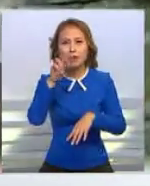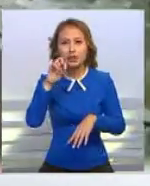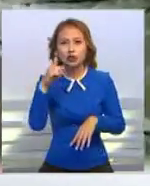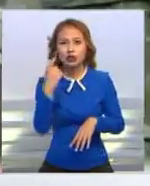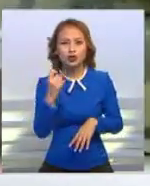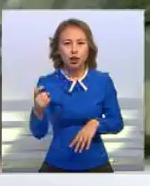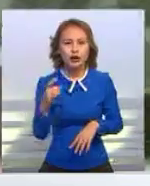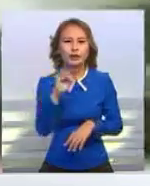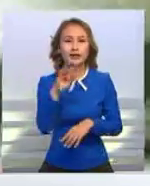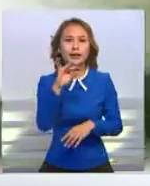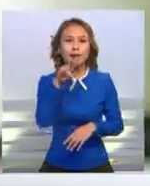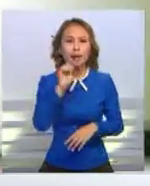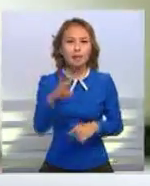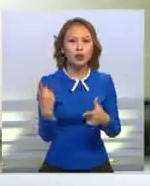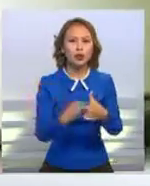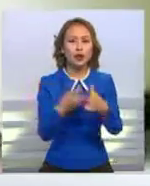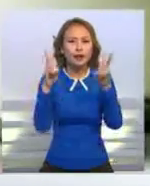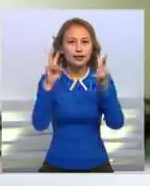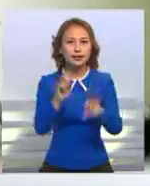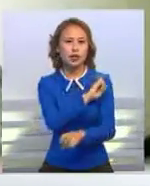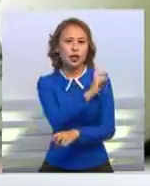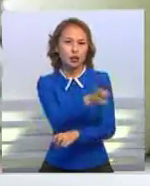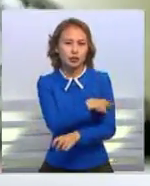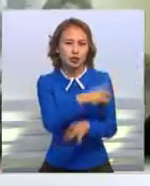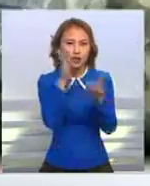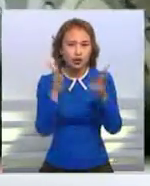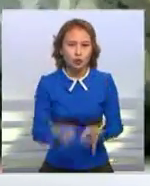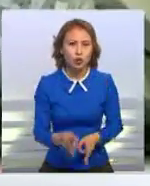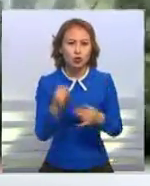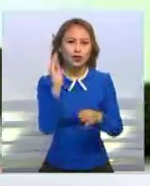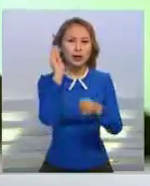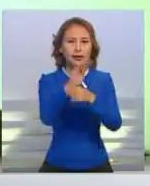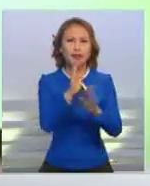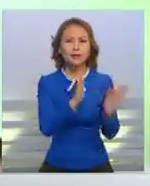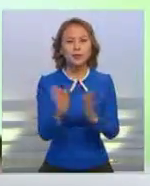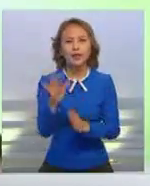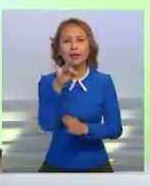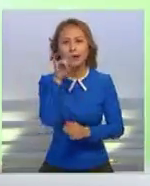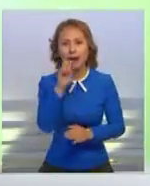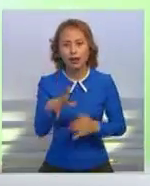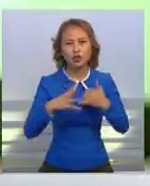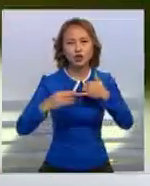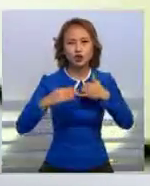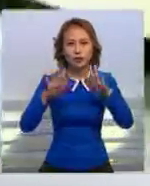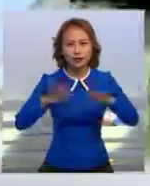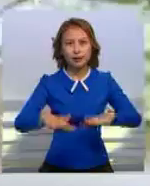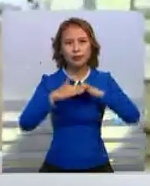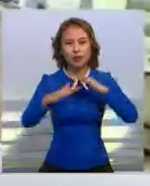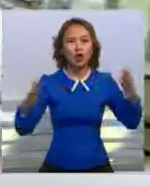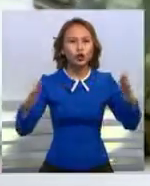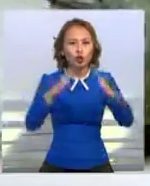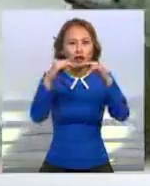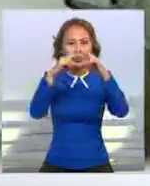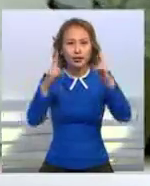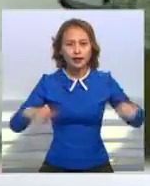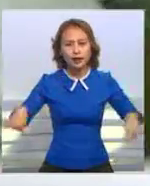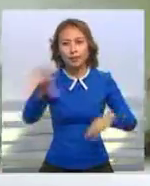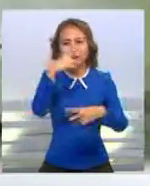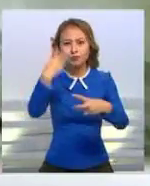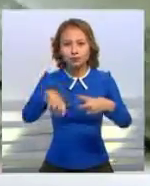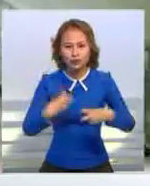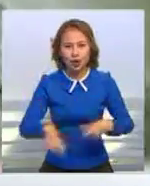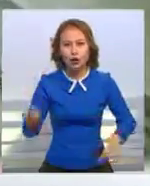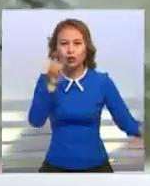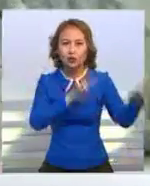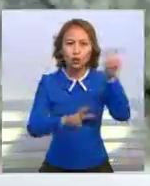батысындағы Кераманшах пен Илам өңірі қатты зардап шекті. Сонымен қатар Ирак жерінде үйлер мен ғимараттар қираған. Апат